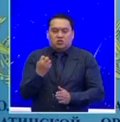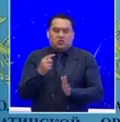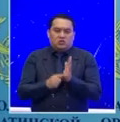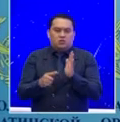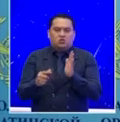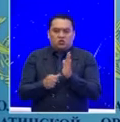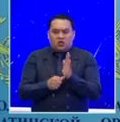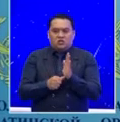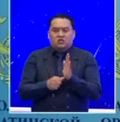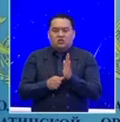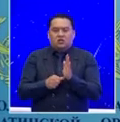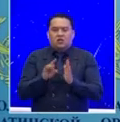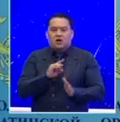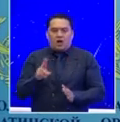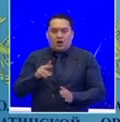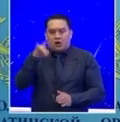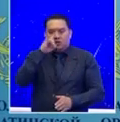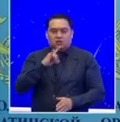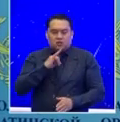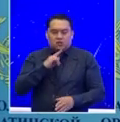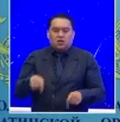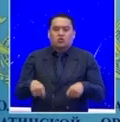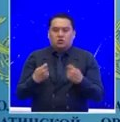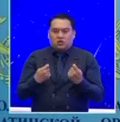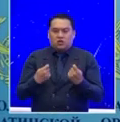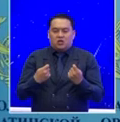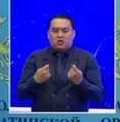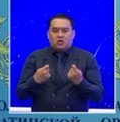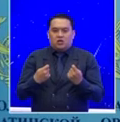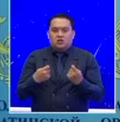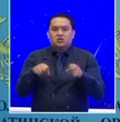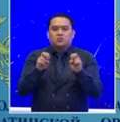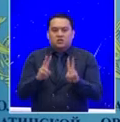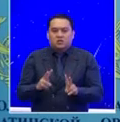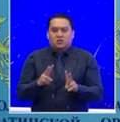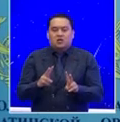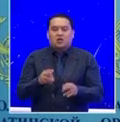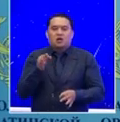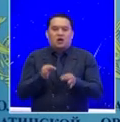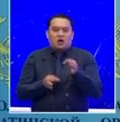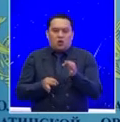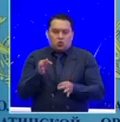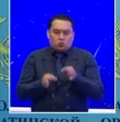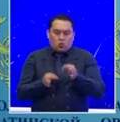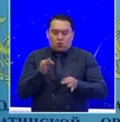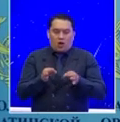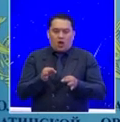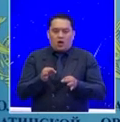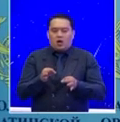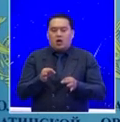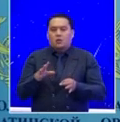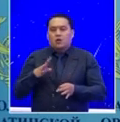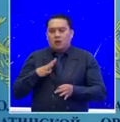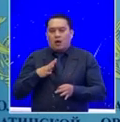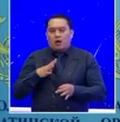Кодекса Республики Казахстан об административных правонарушениях. Решением специализированного межрайонного административного суда Карасайского